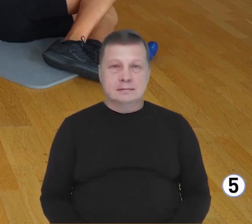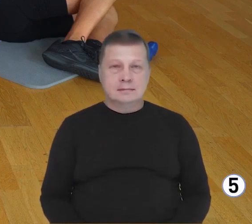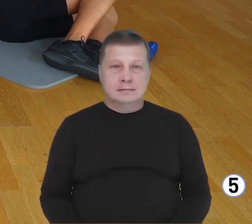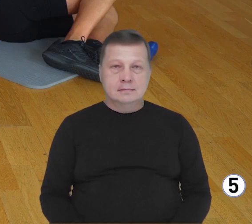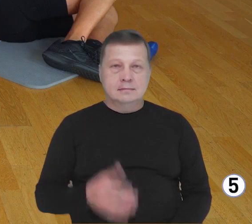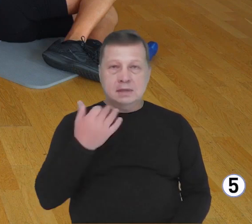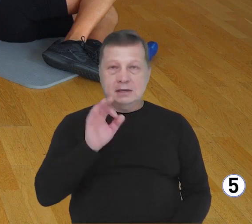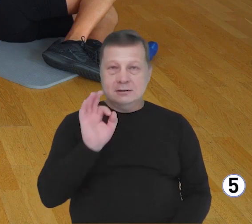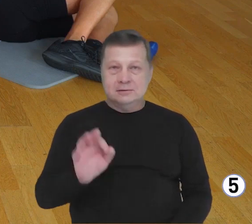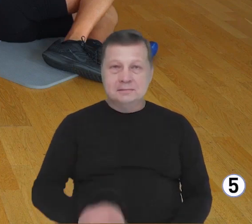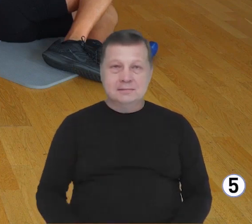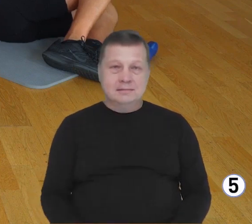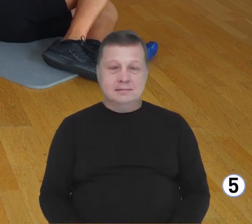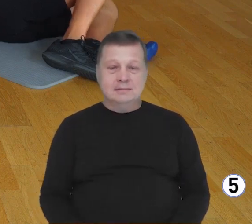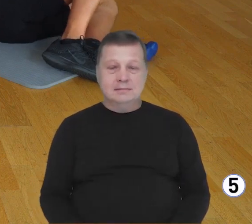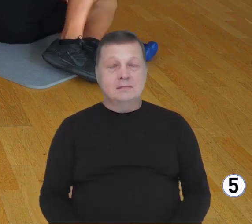Bardzo dobrze.